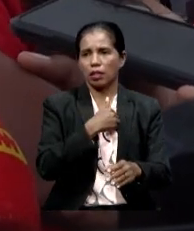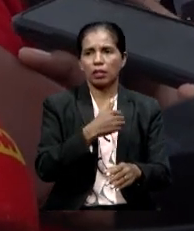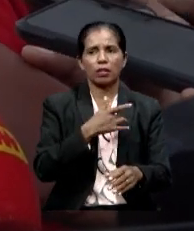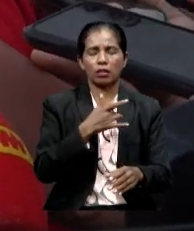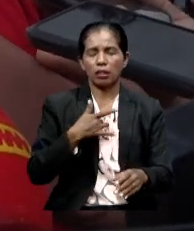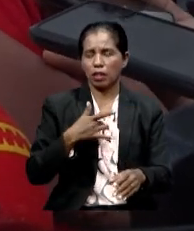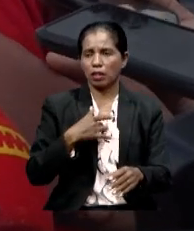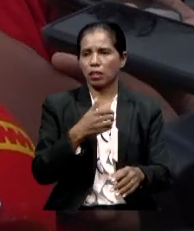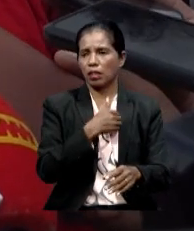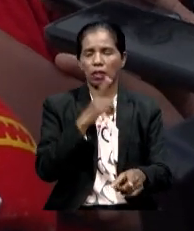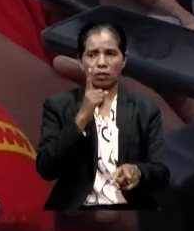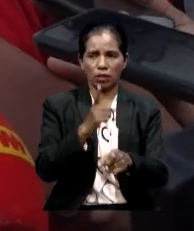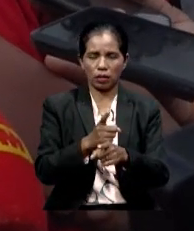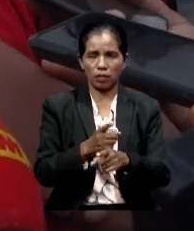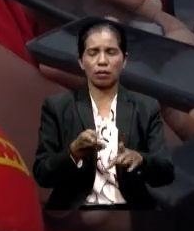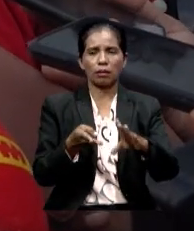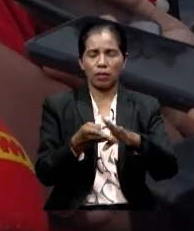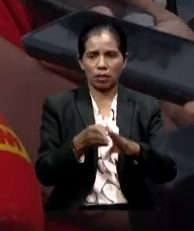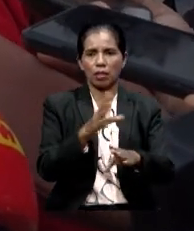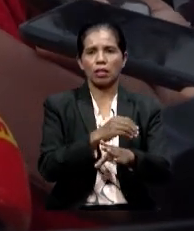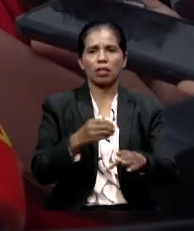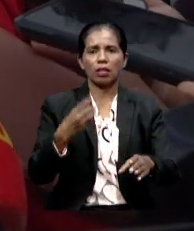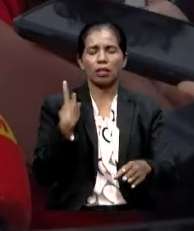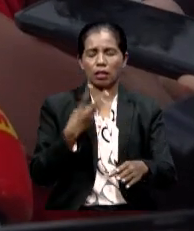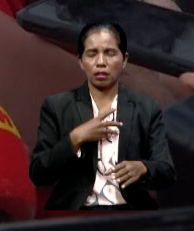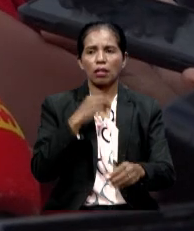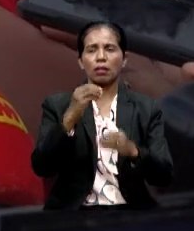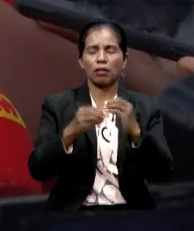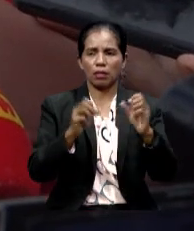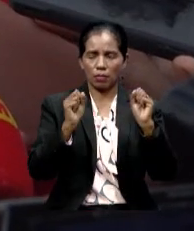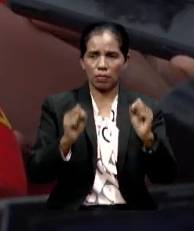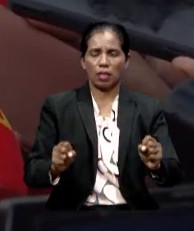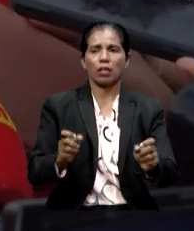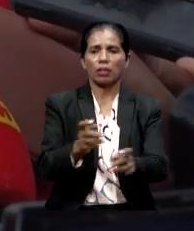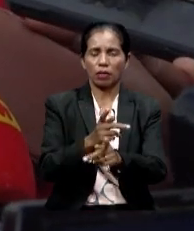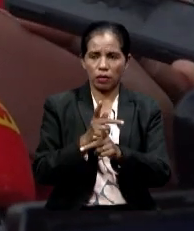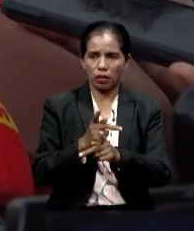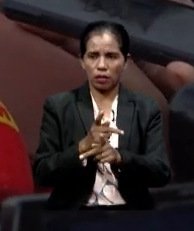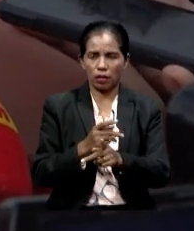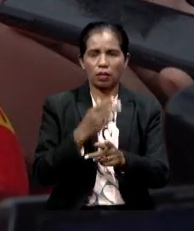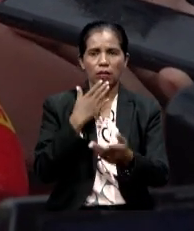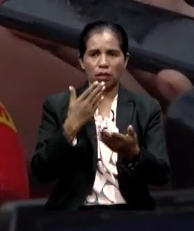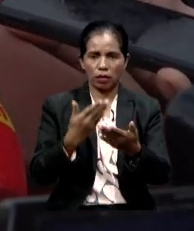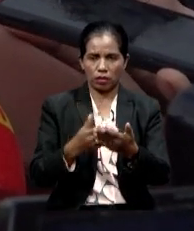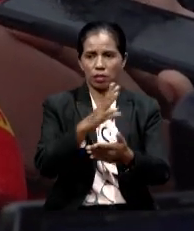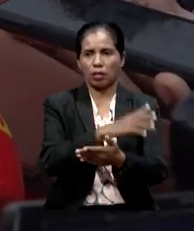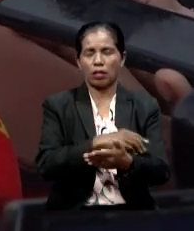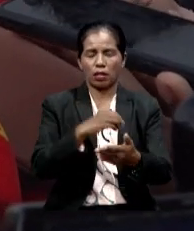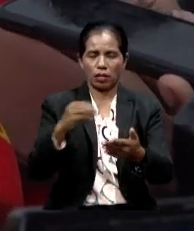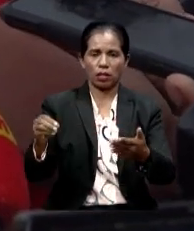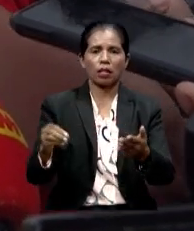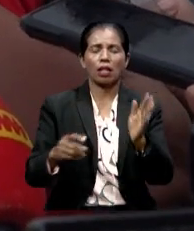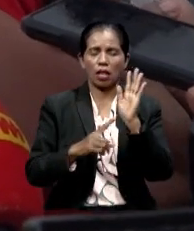seguro ya. Quando bank garanti ona significa dehan bele asegura qualidade de execução de obra, e